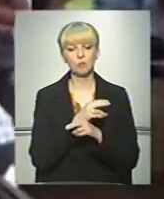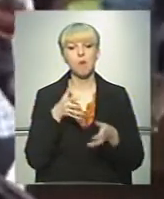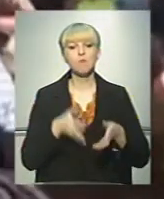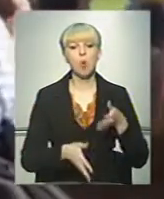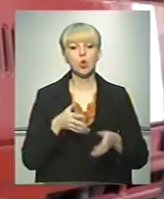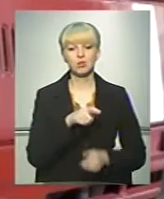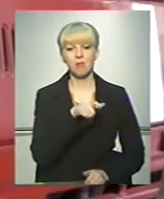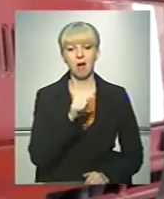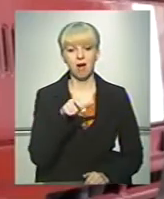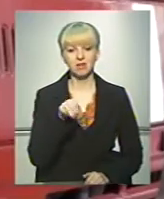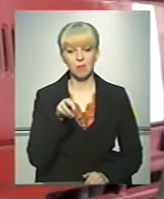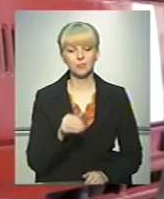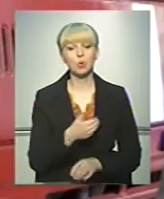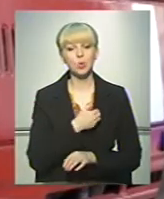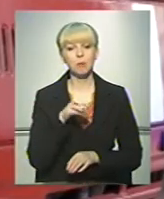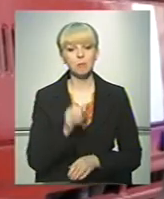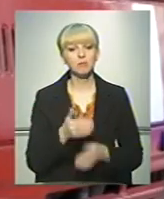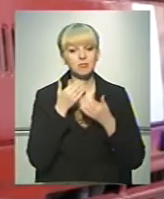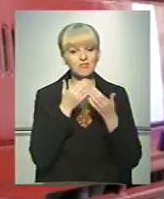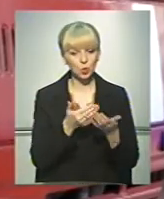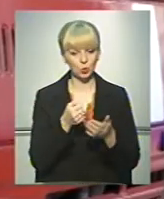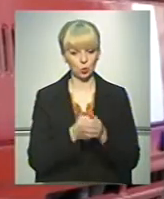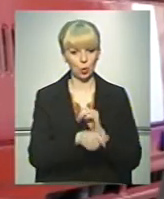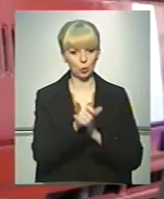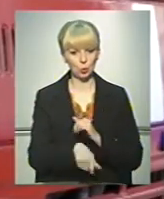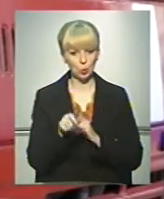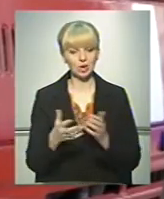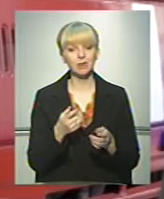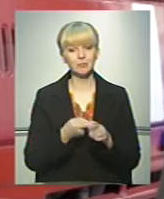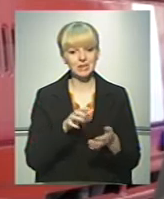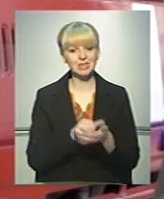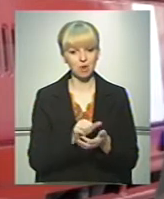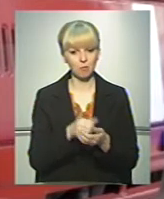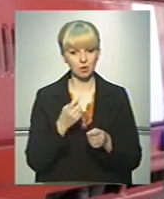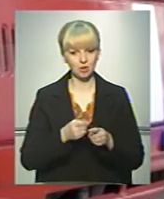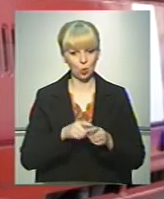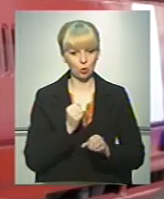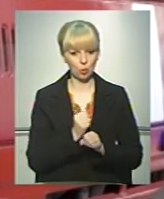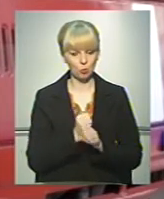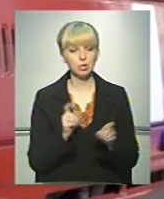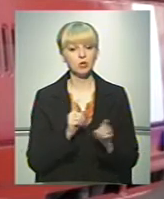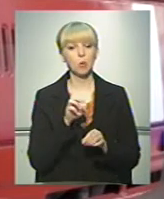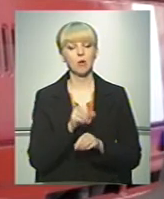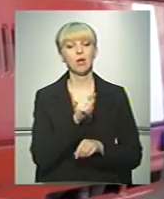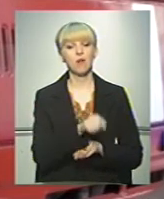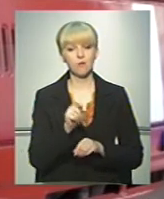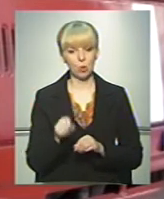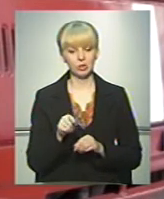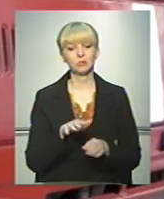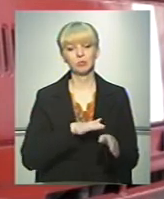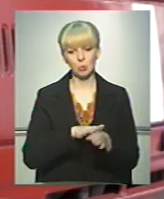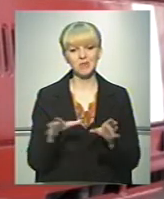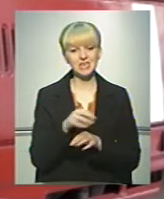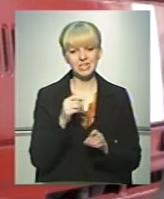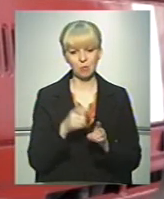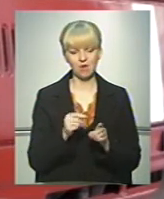газами. Хотілося б звернутися до людей, які займаються саме такою роботою, щоб вони дотримувалися всіх